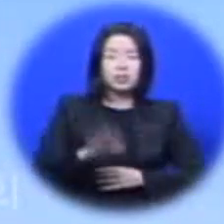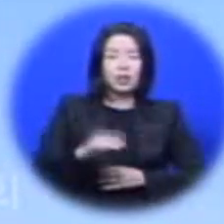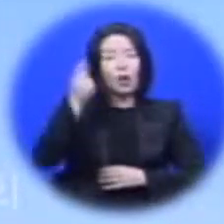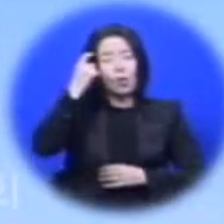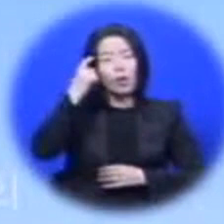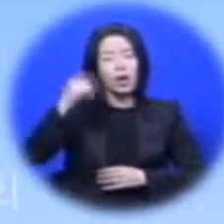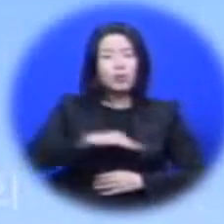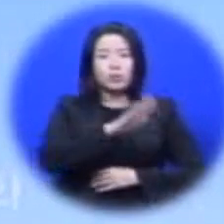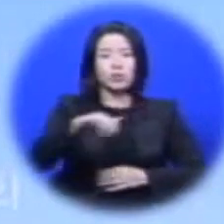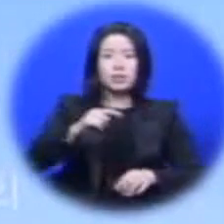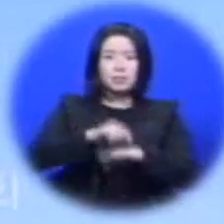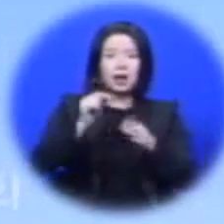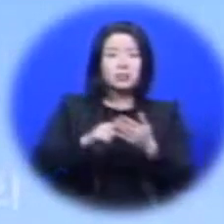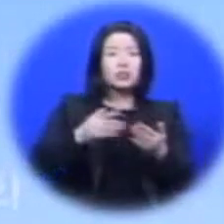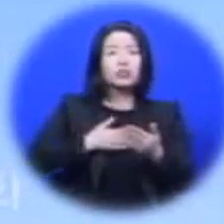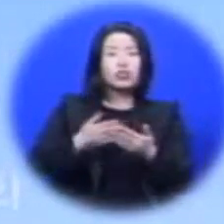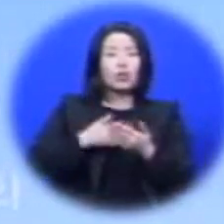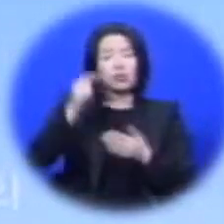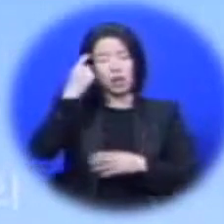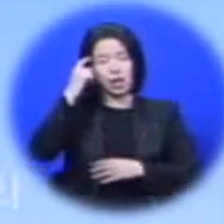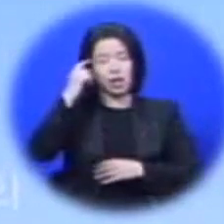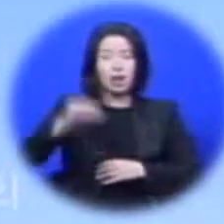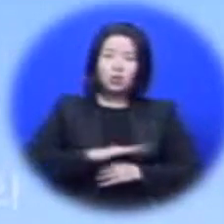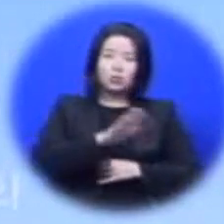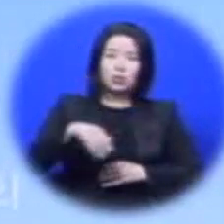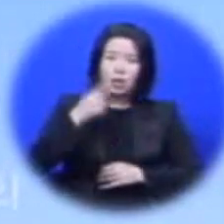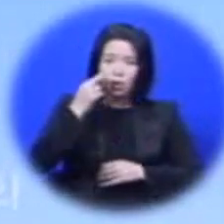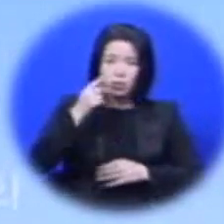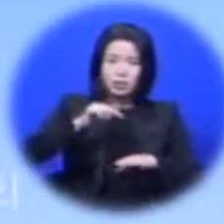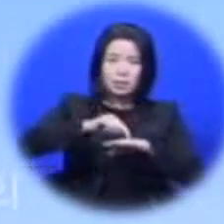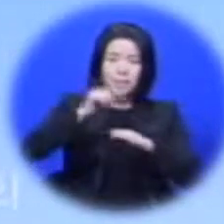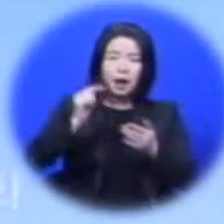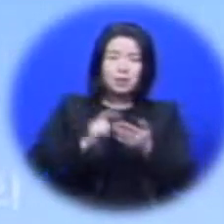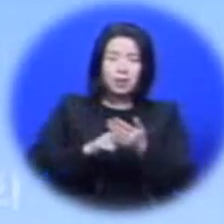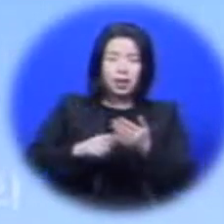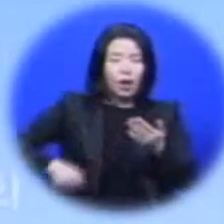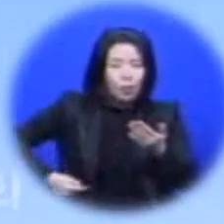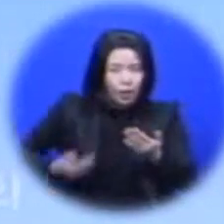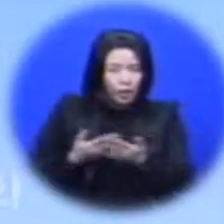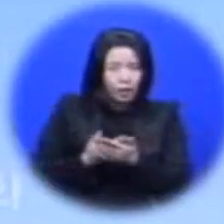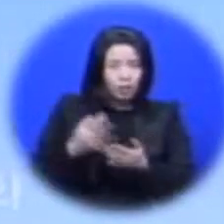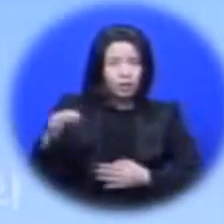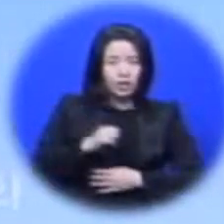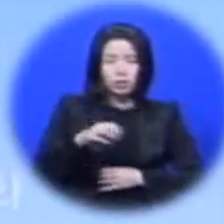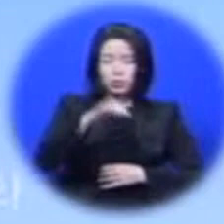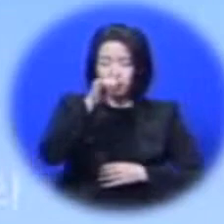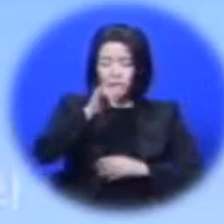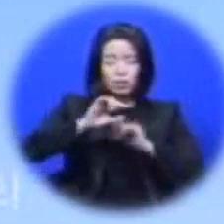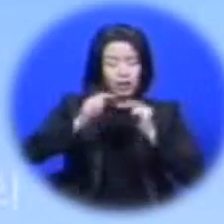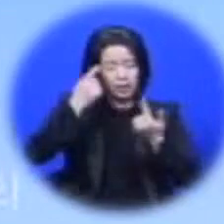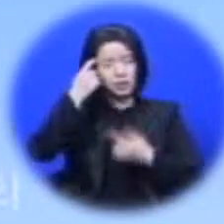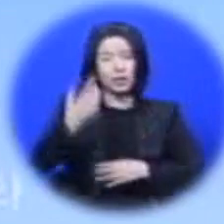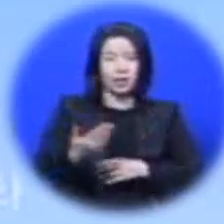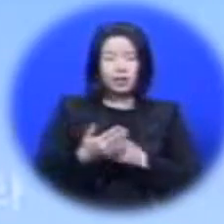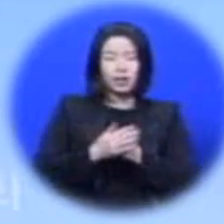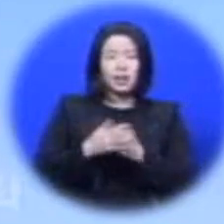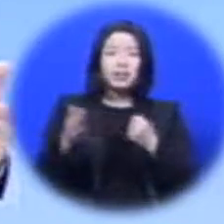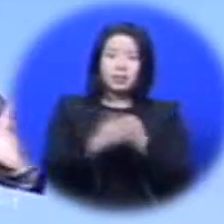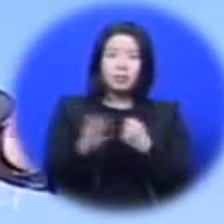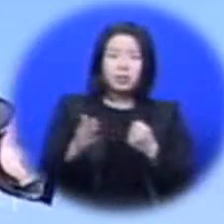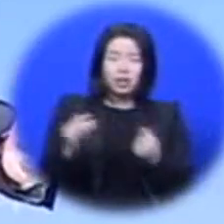마음이 이렇게 두려운가? 우리가 혹시라도 마음에 회개할 것을 그냥 가지고 있기 때문은 아니겠는가?